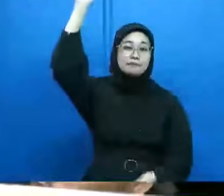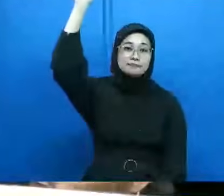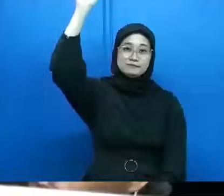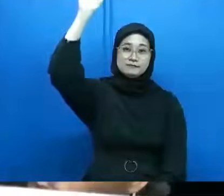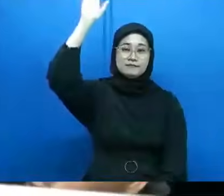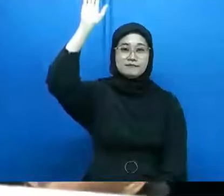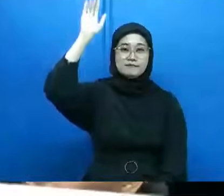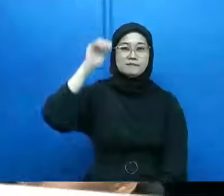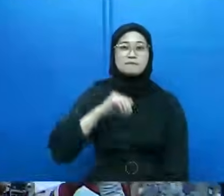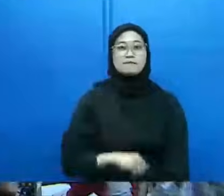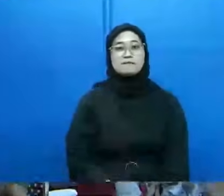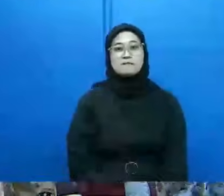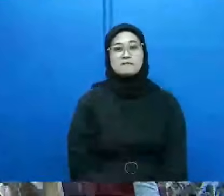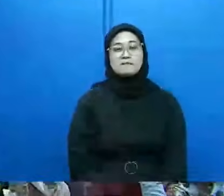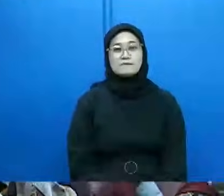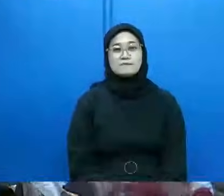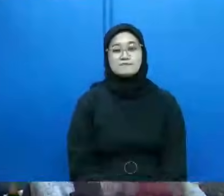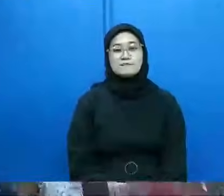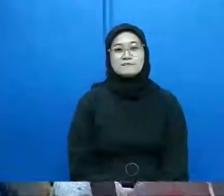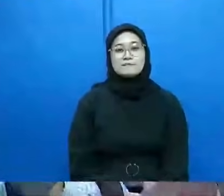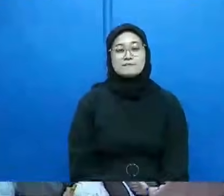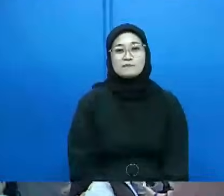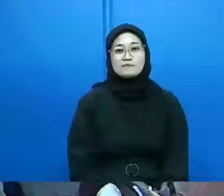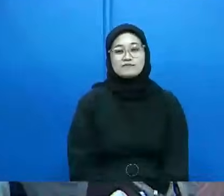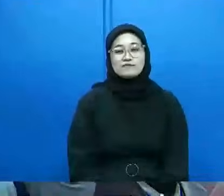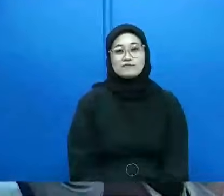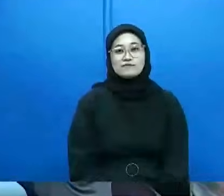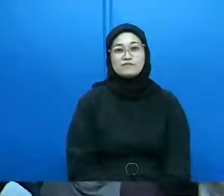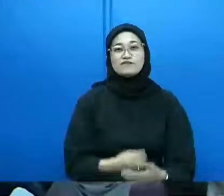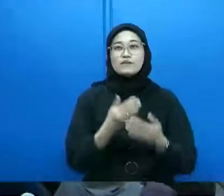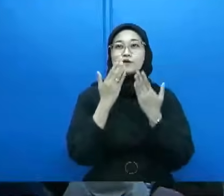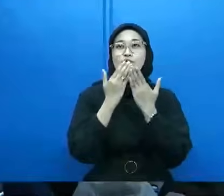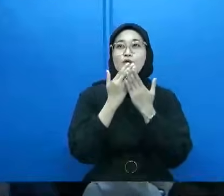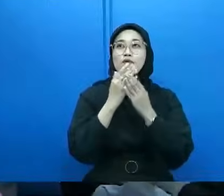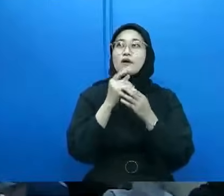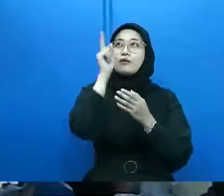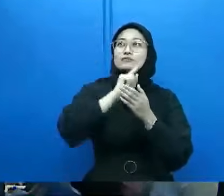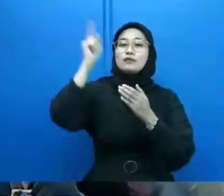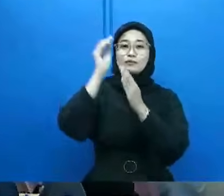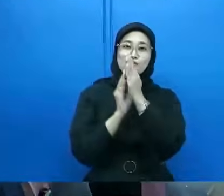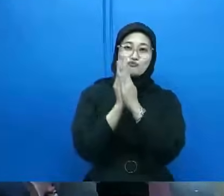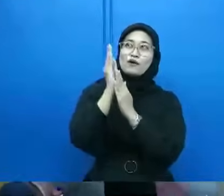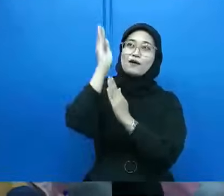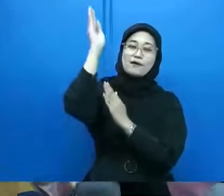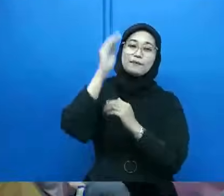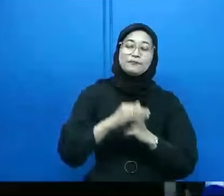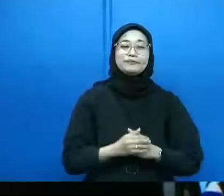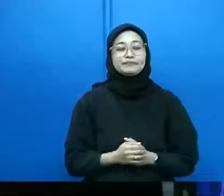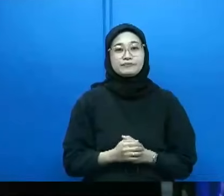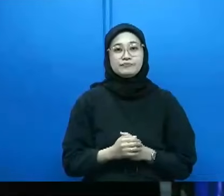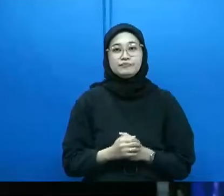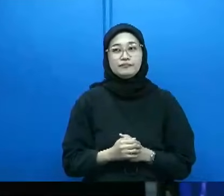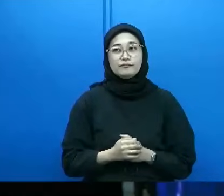InsyaAllah. Semoga Allah muliakan. Baik, silakan turunkan. Ya, sekarang lihat mereka ya. Fokus.